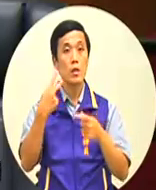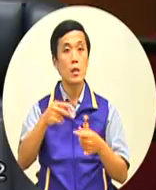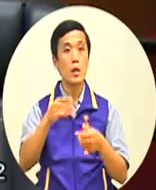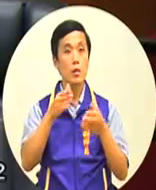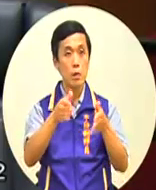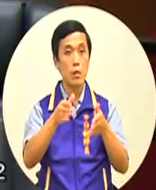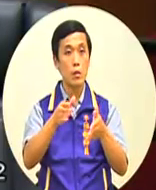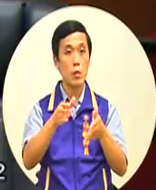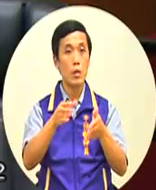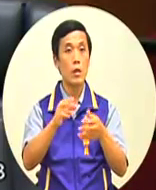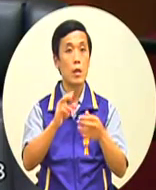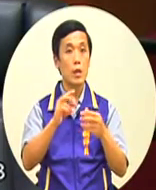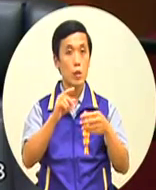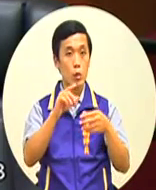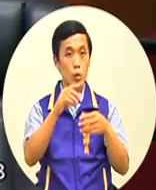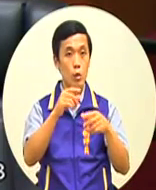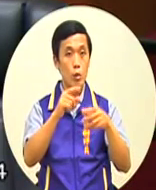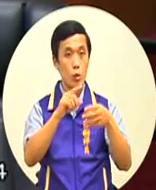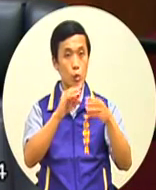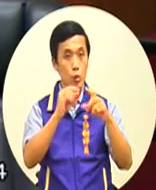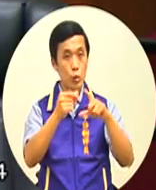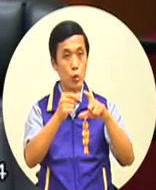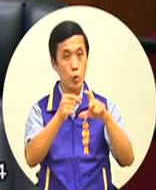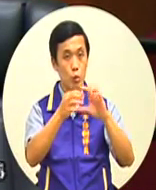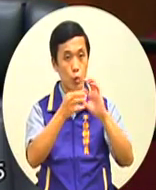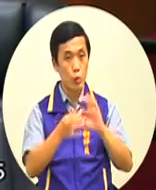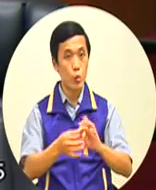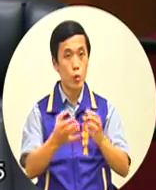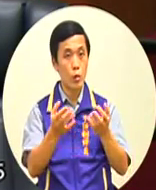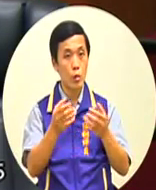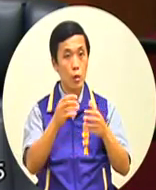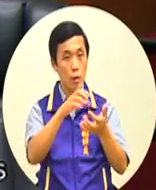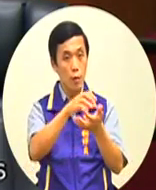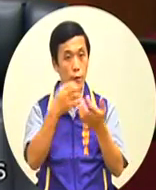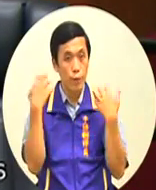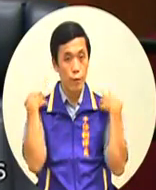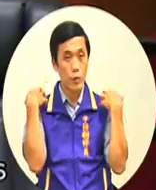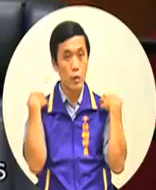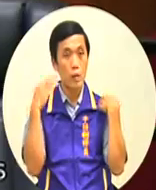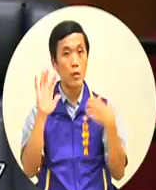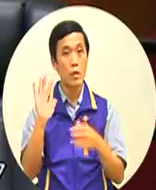所受理，但是老百姓都没有，